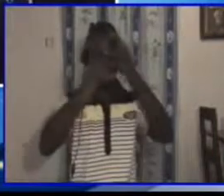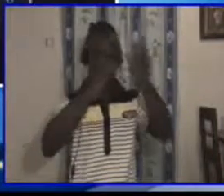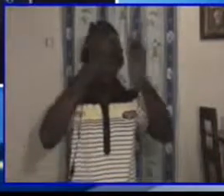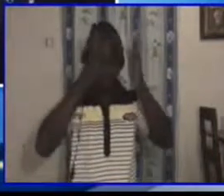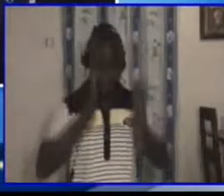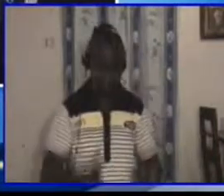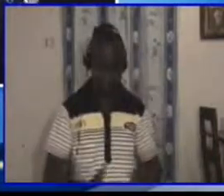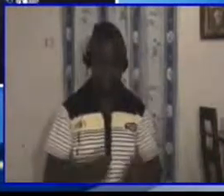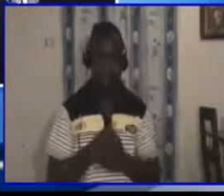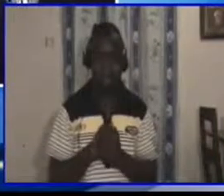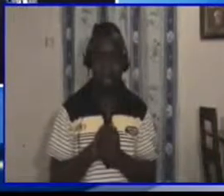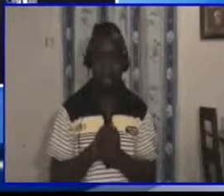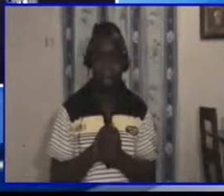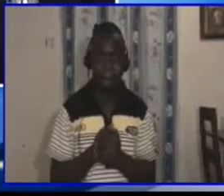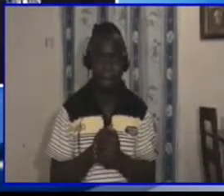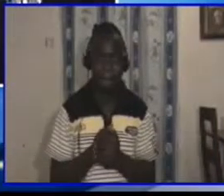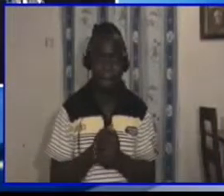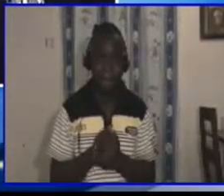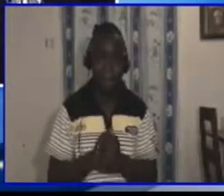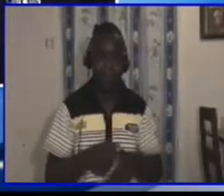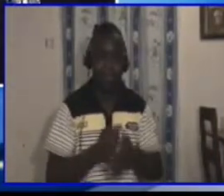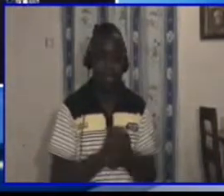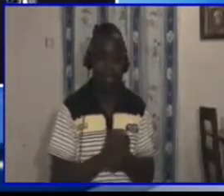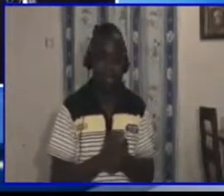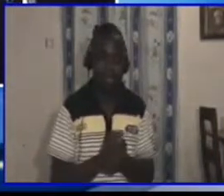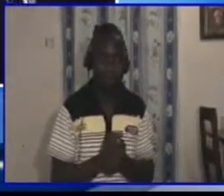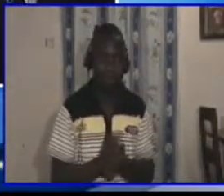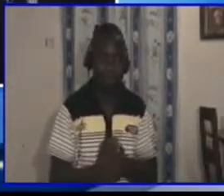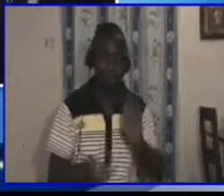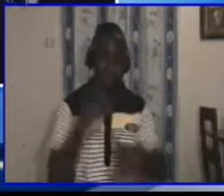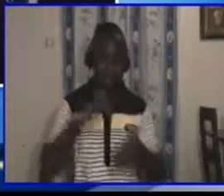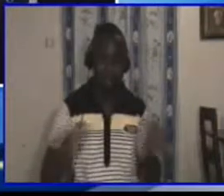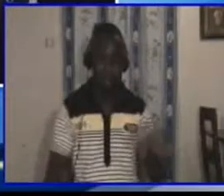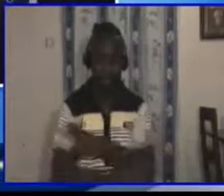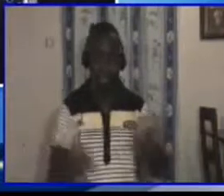abramo ha parlato ai profeti